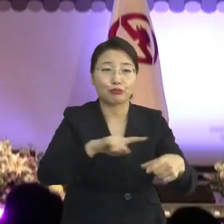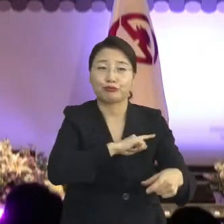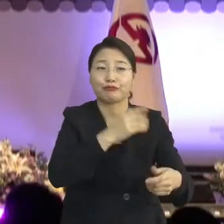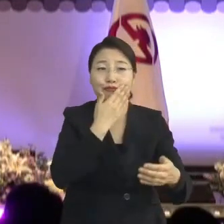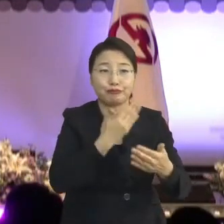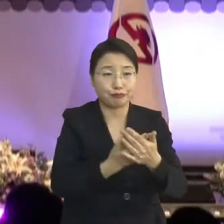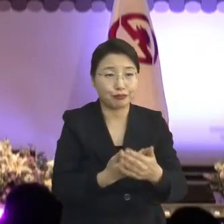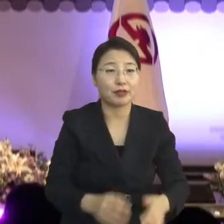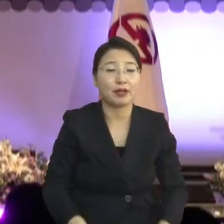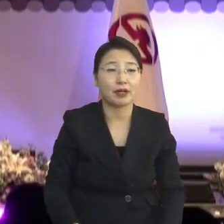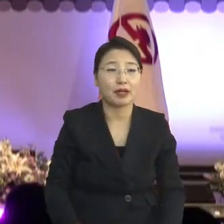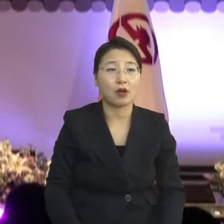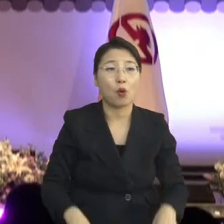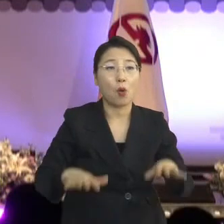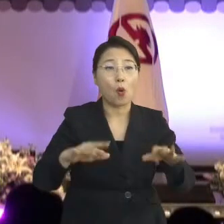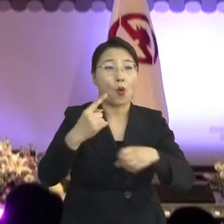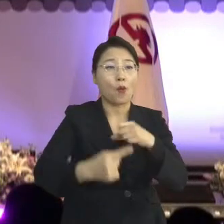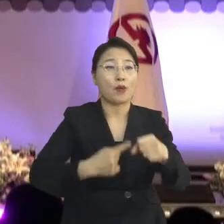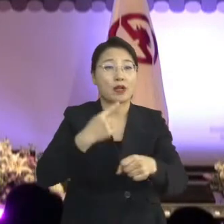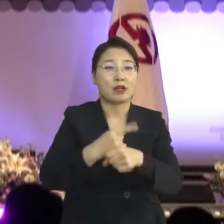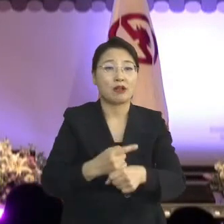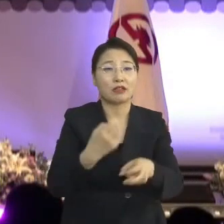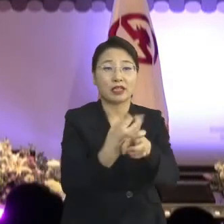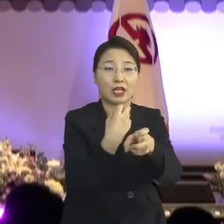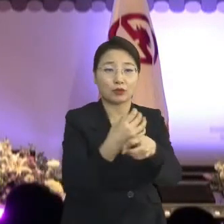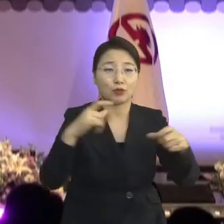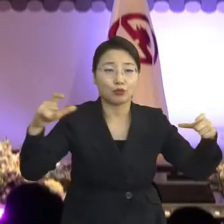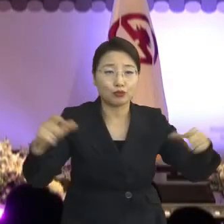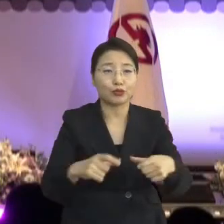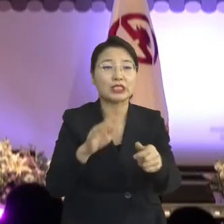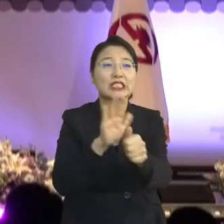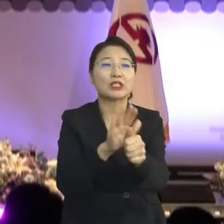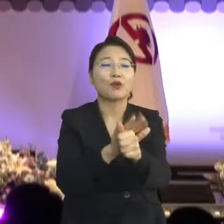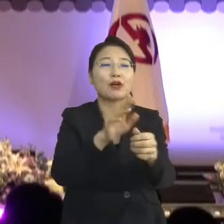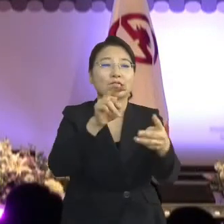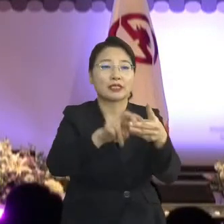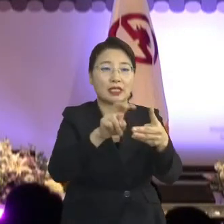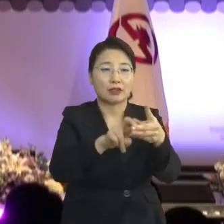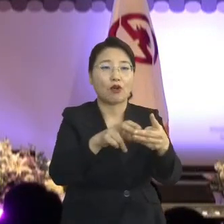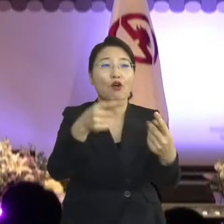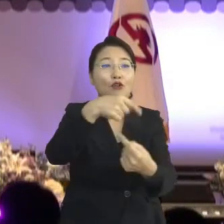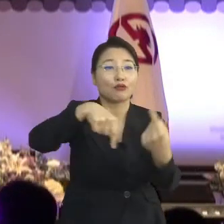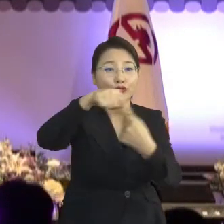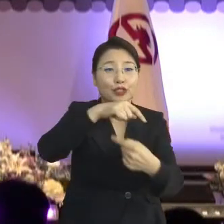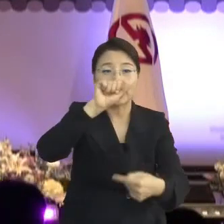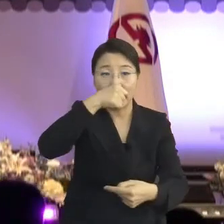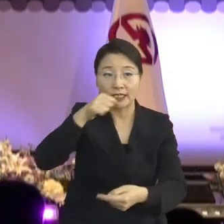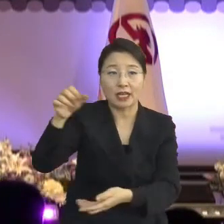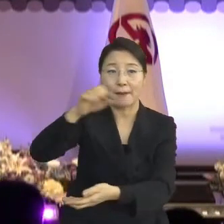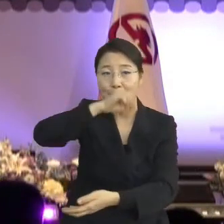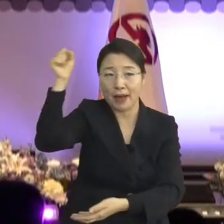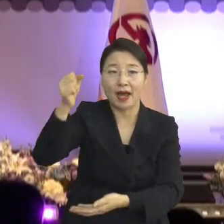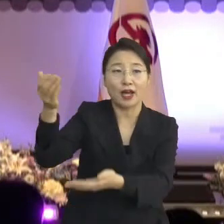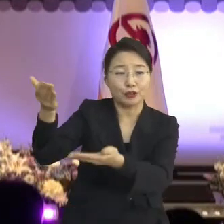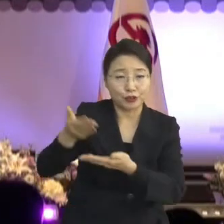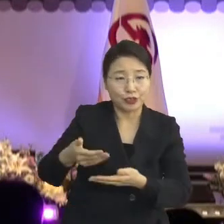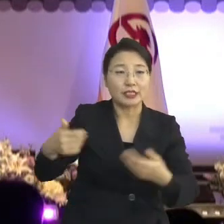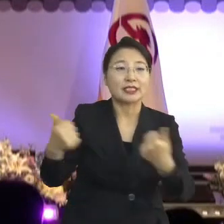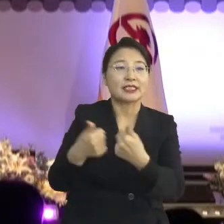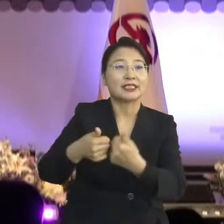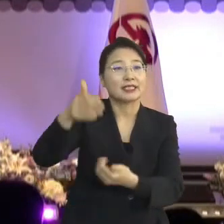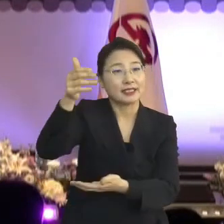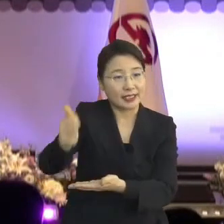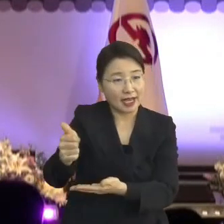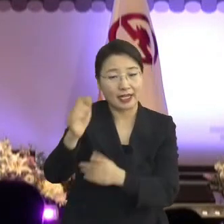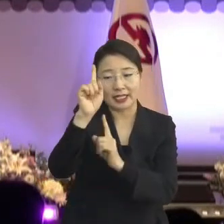디딤돌입니다. 금년도 탄소중립지원센터 운영 예산을 의결해 주신 이태인 의장님을 비롯한